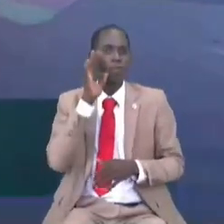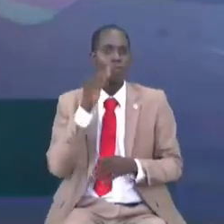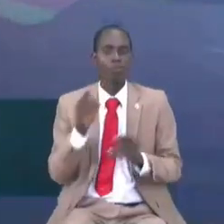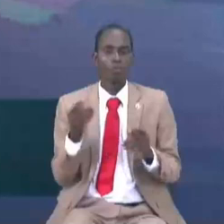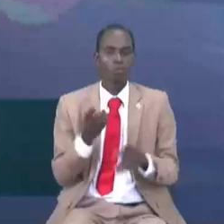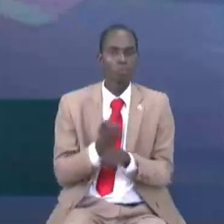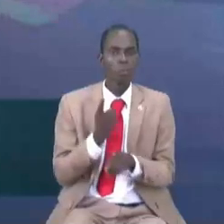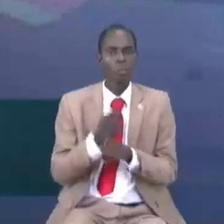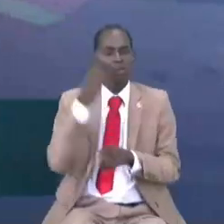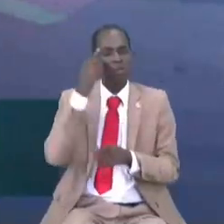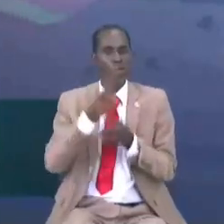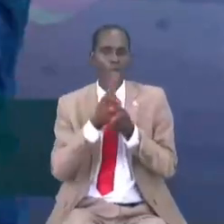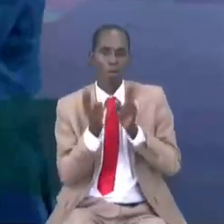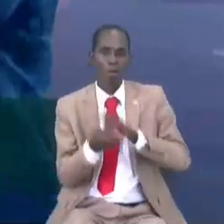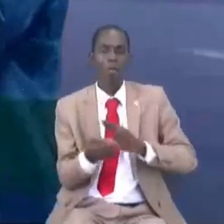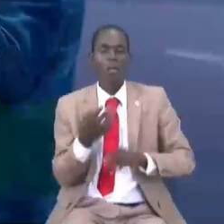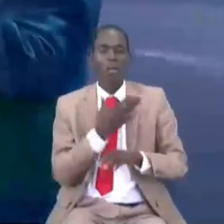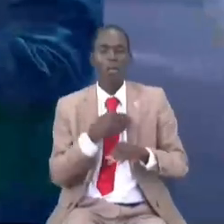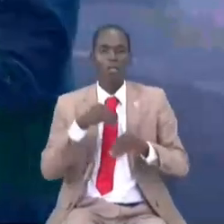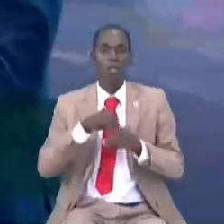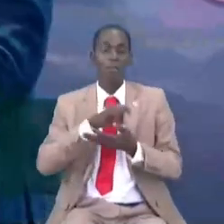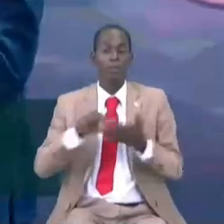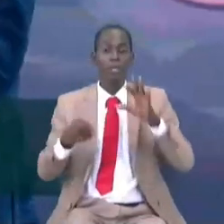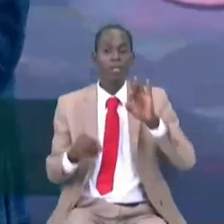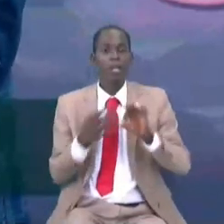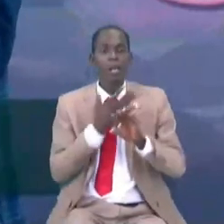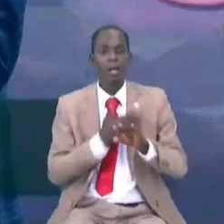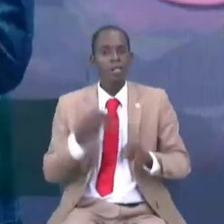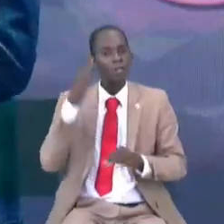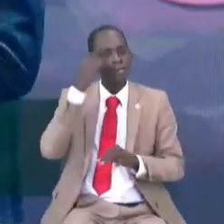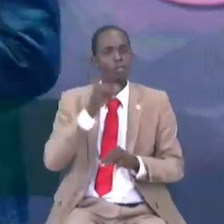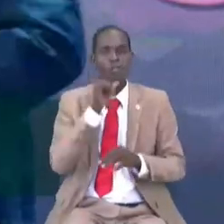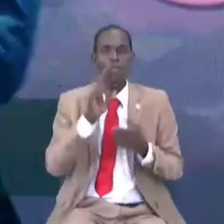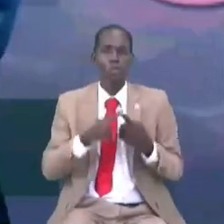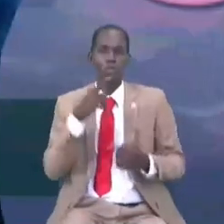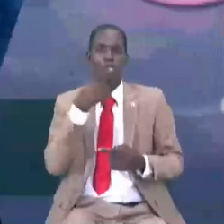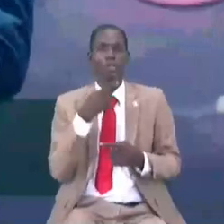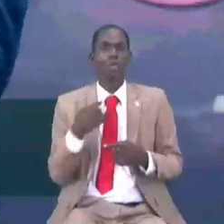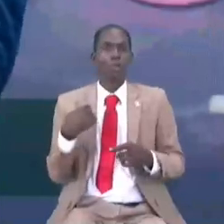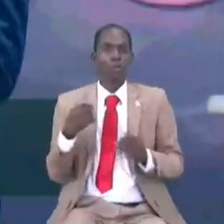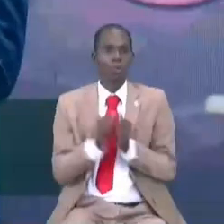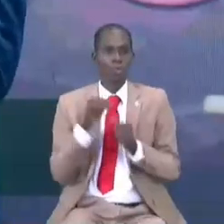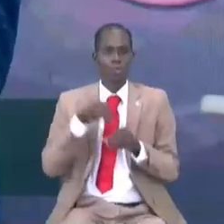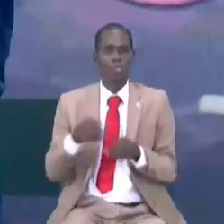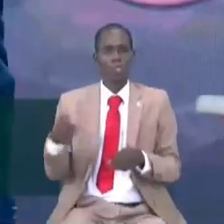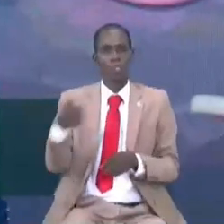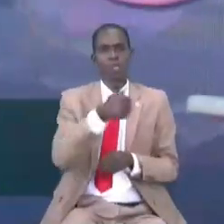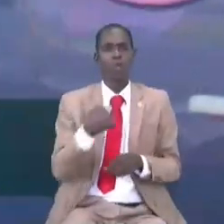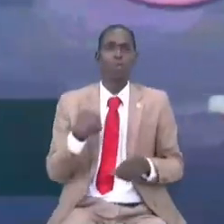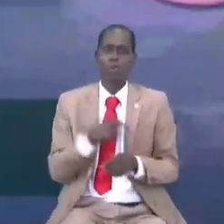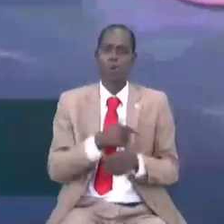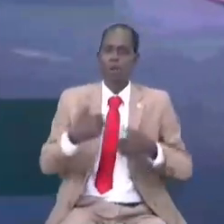pas dire en vous-même, nous avons Abraham pour père, car je vous déclare que de ces pierres-ci, Dieu